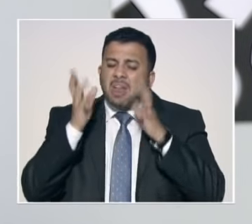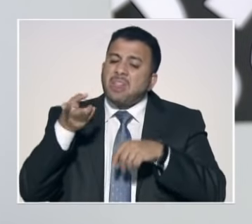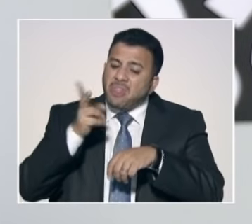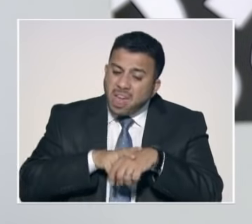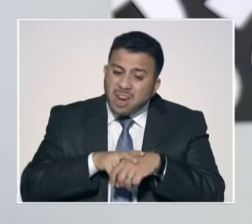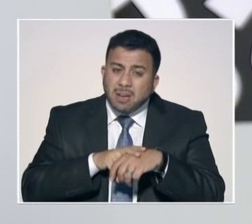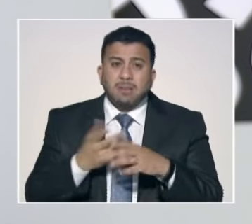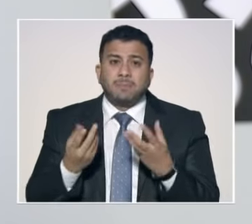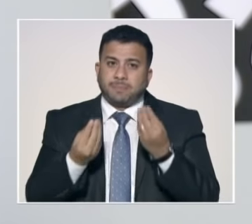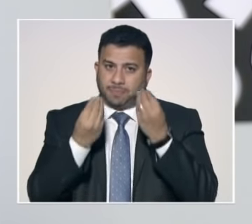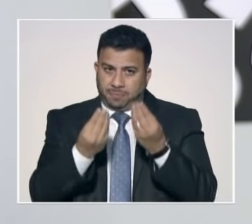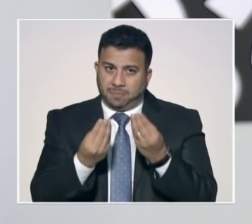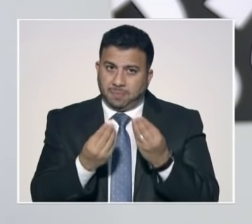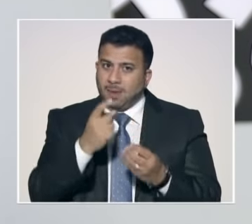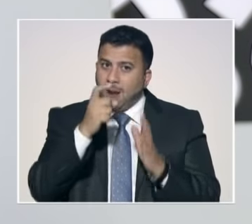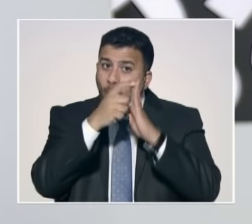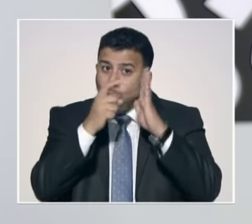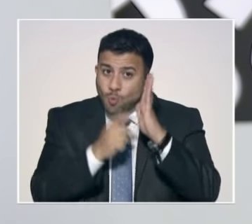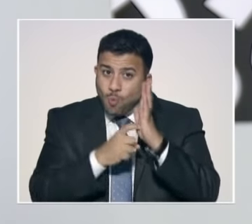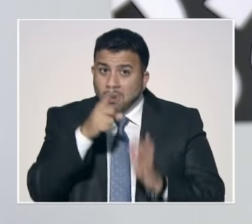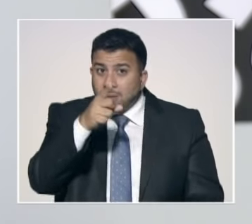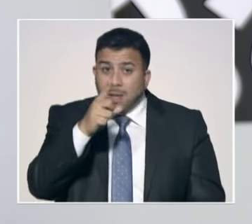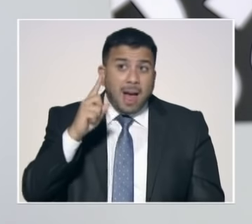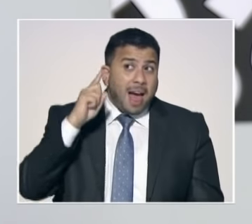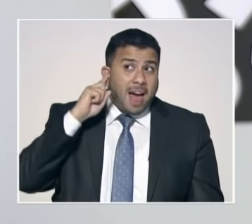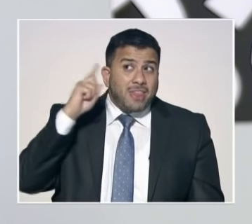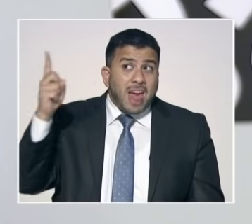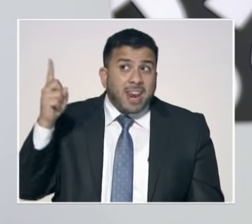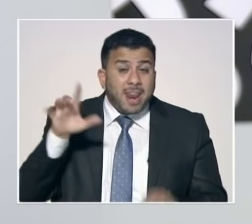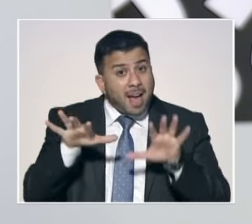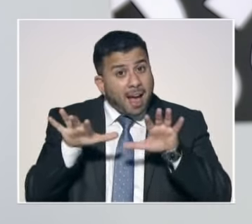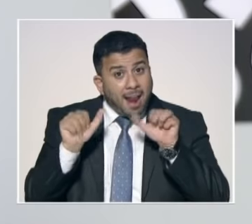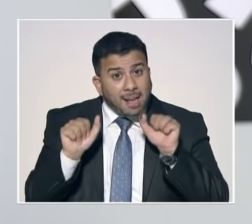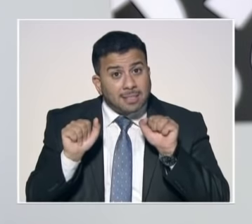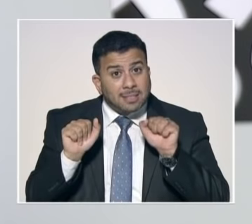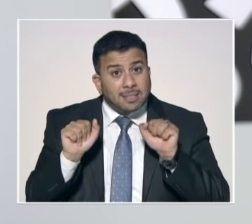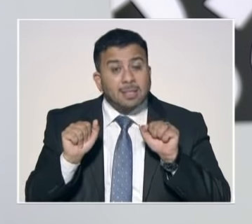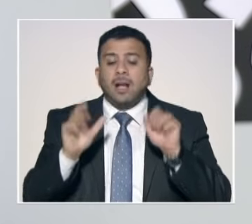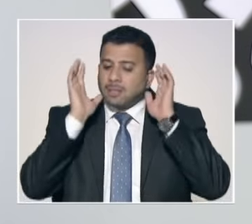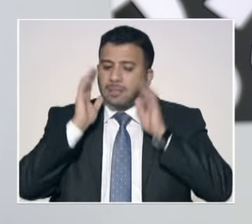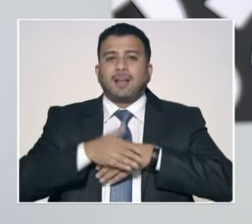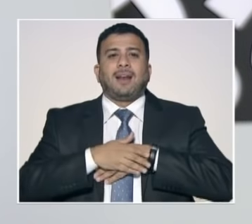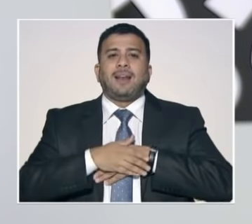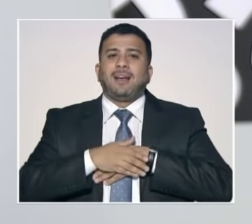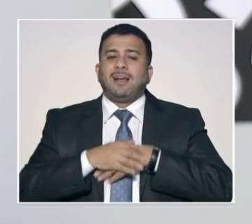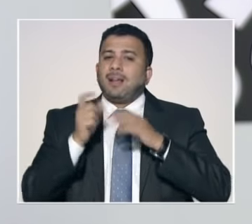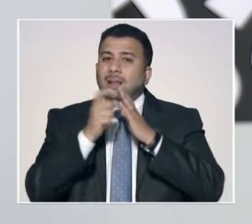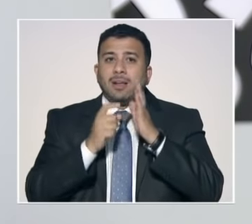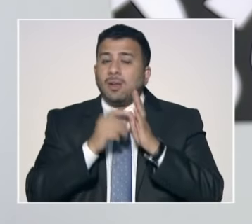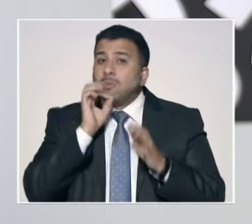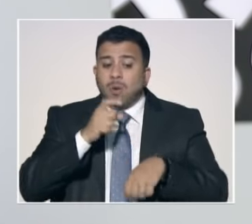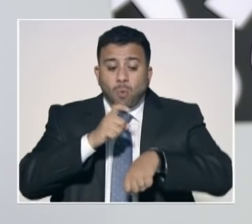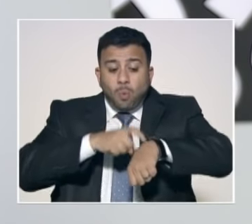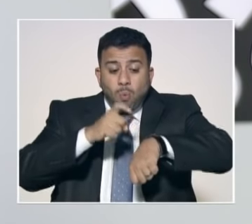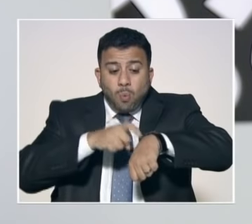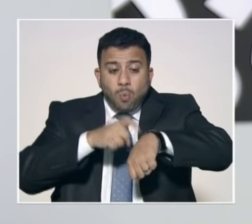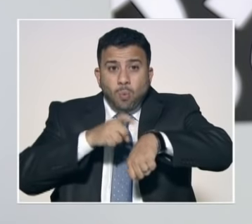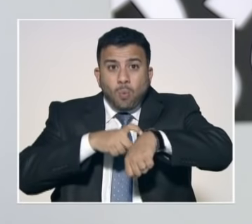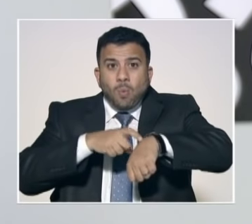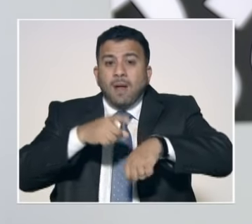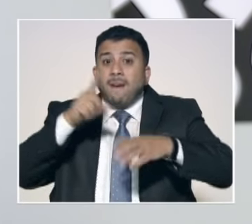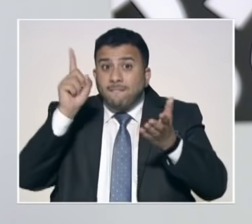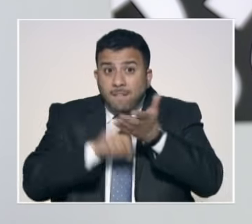ما تجب إلا بعد الأذان دخول الوقت، لأن الله تعالى قال إن الصلاة كانت على المؤمنين كتابا موقوتا، كتابا يعني